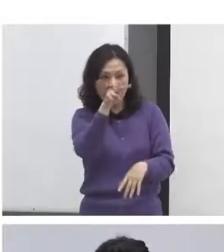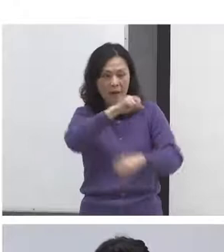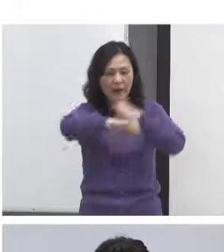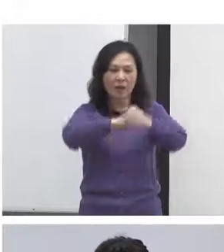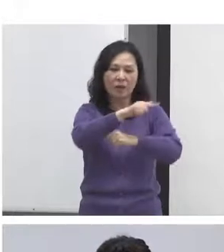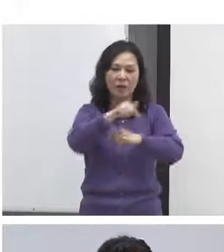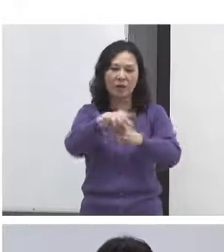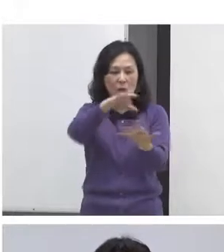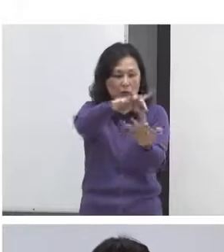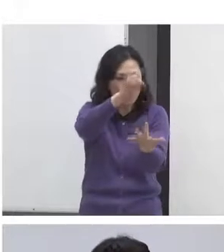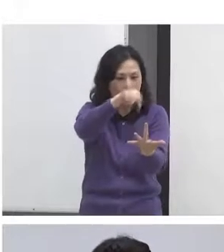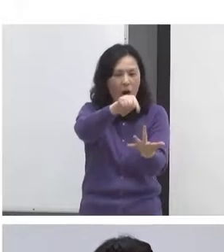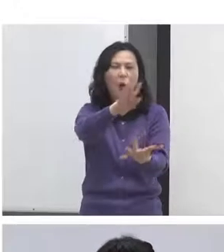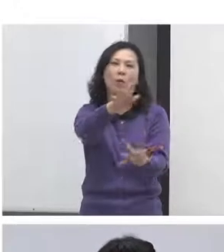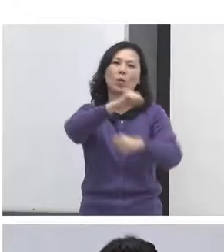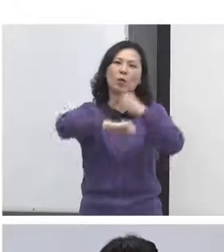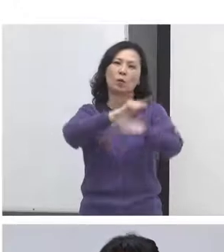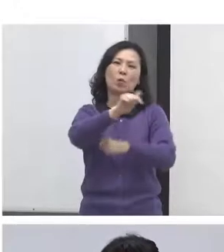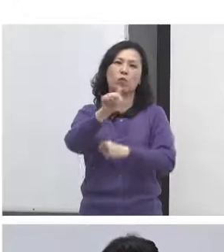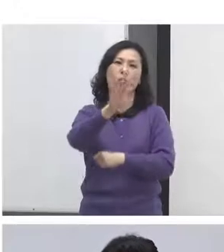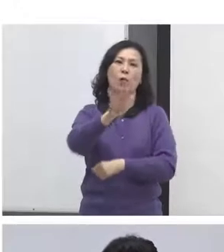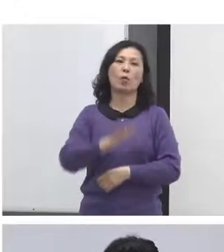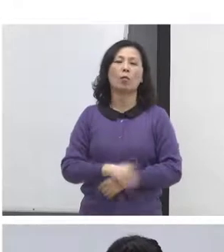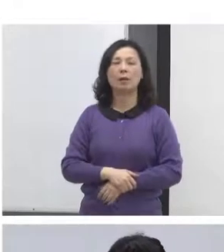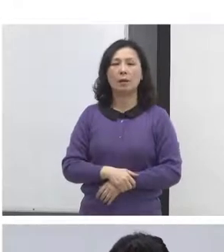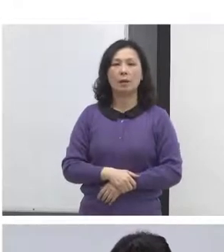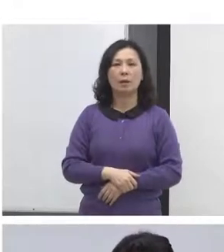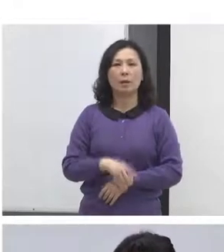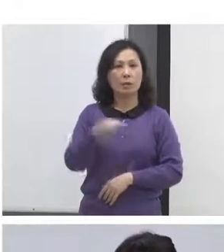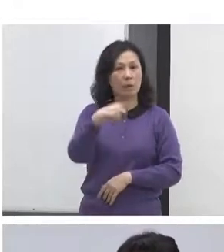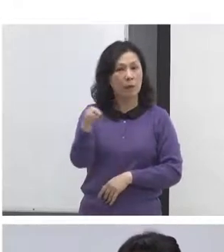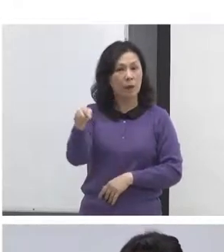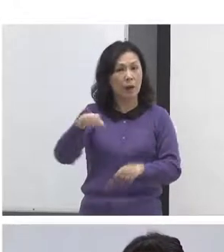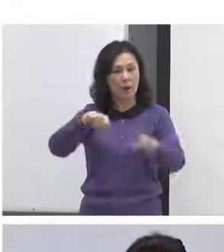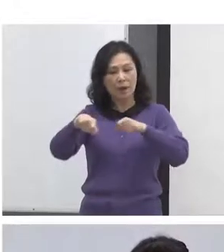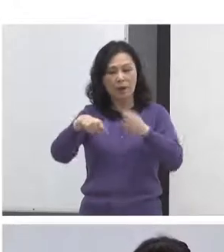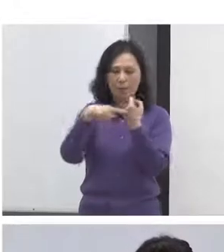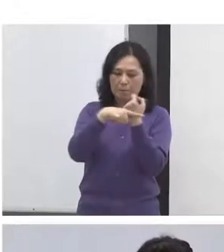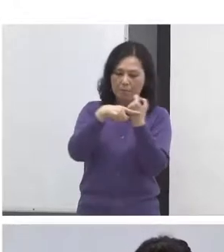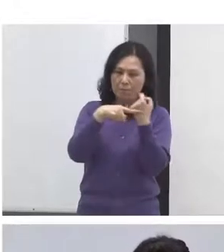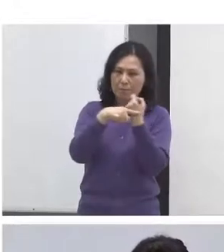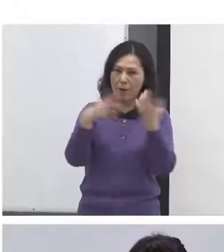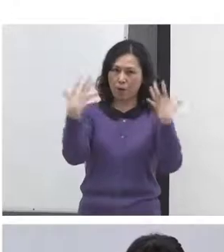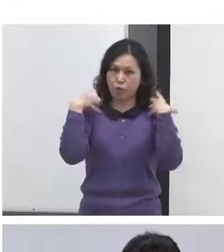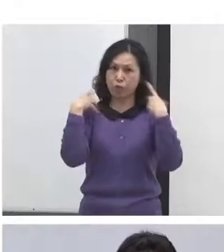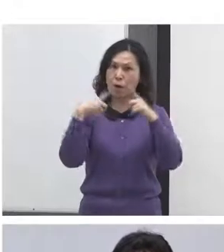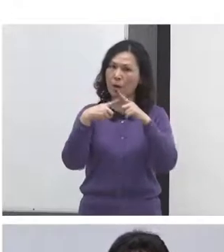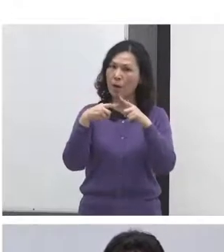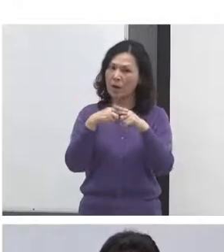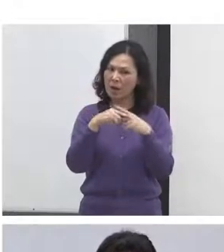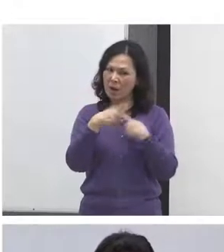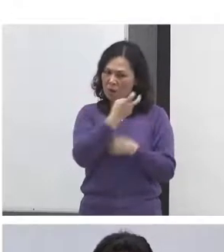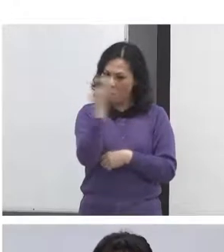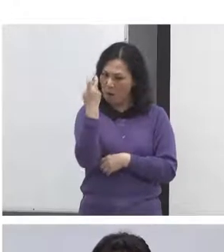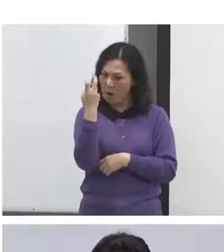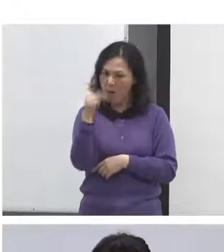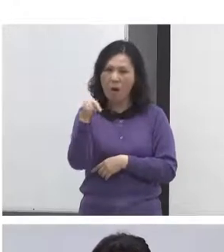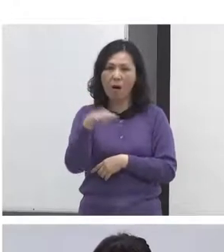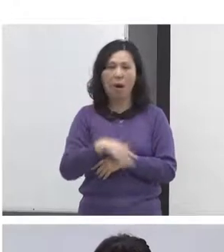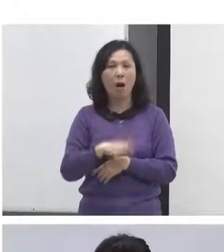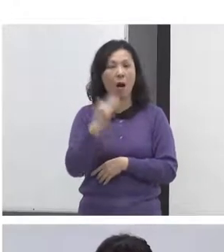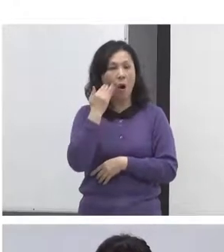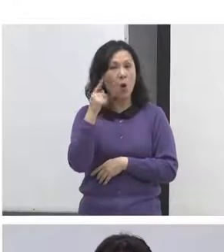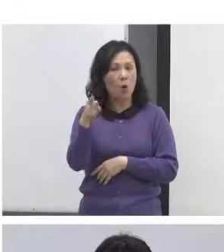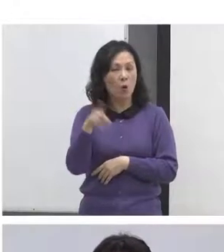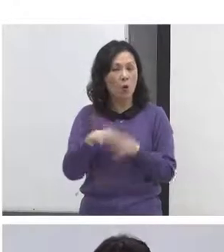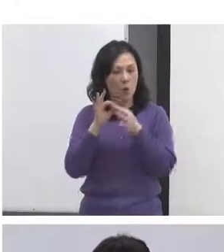这张上面有动物。好，那后来呢，就是他们这个 project 研究者哈，就发现说，哎，如果你